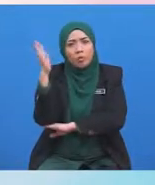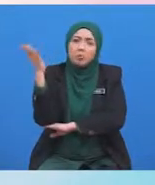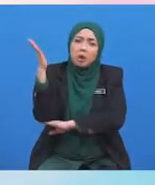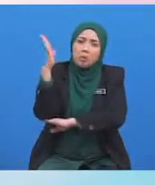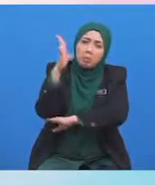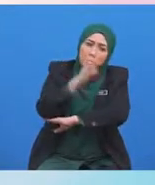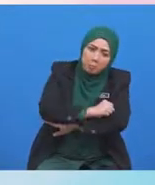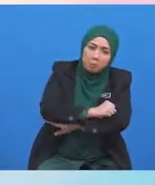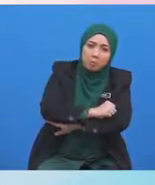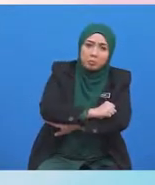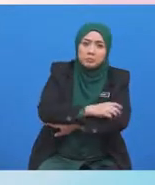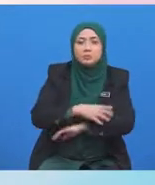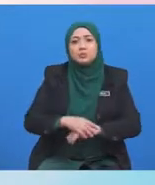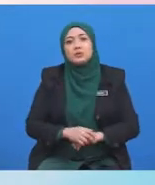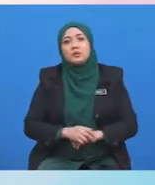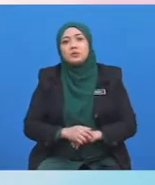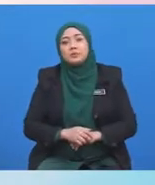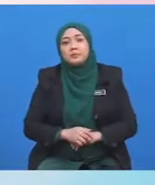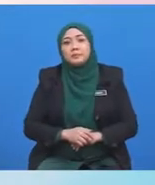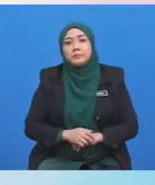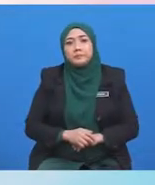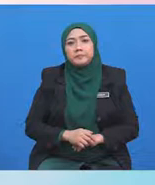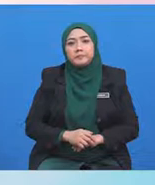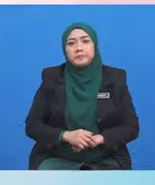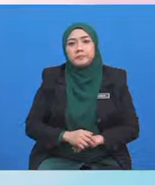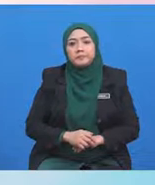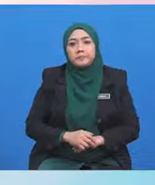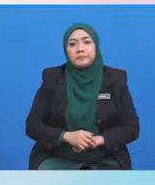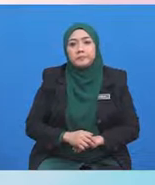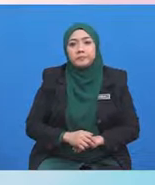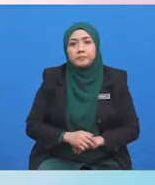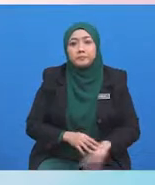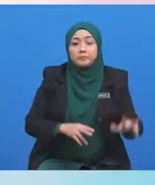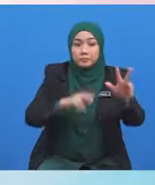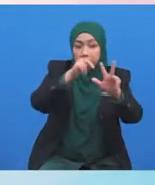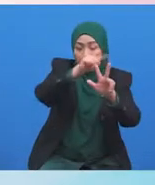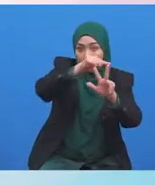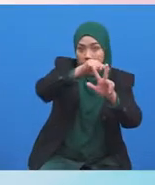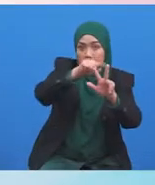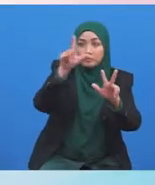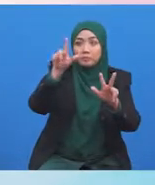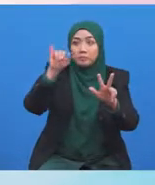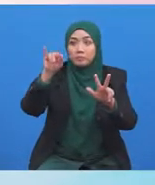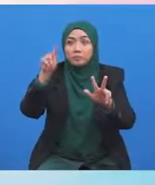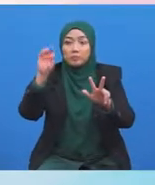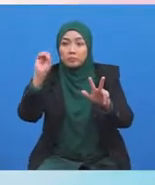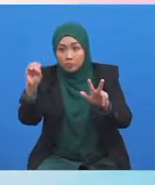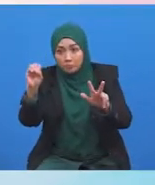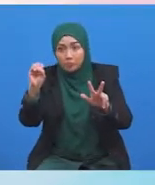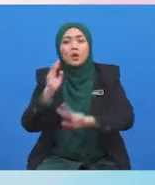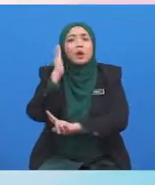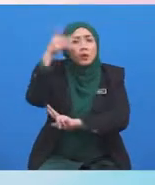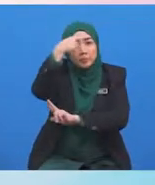serta kemusnahan habitat flora dan fauna. Manakala bagi sistem litosfera pula akan